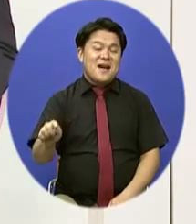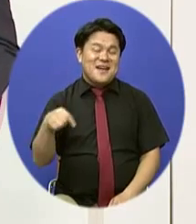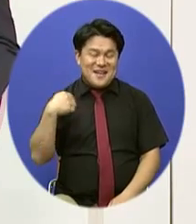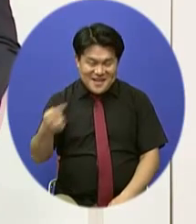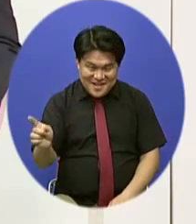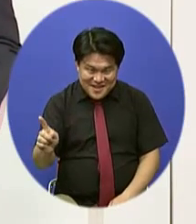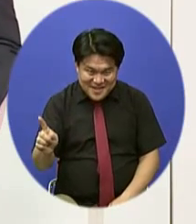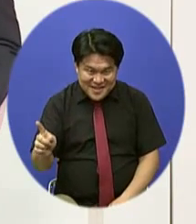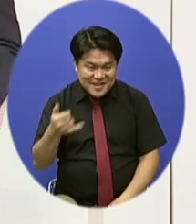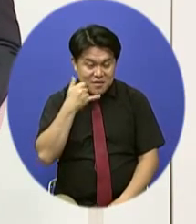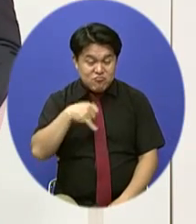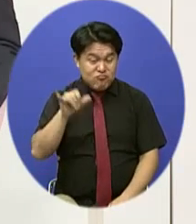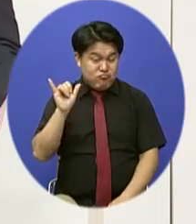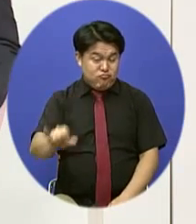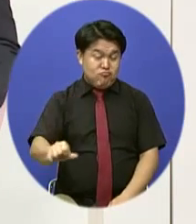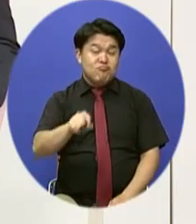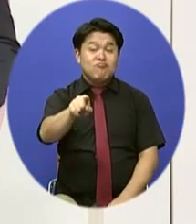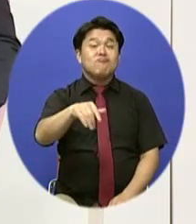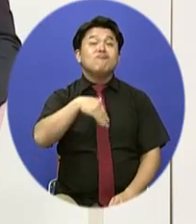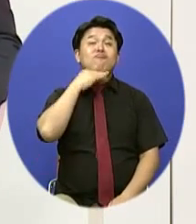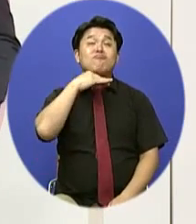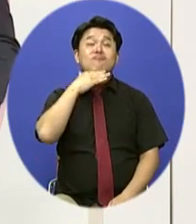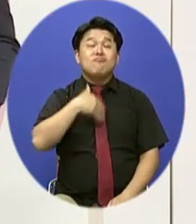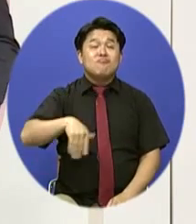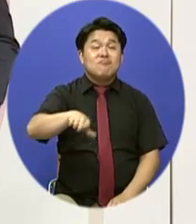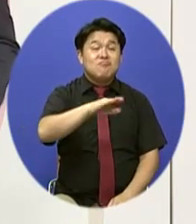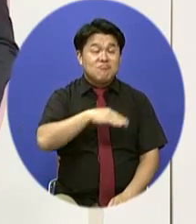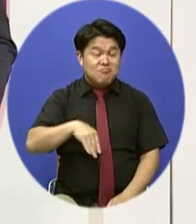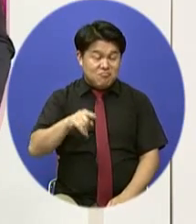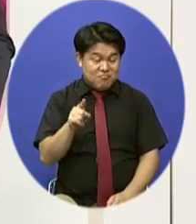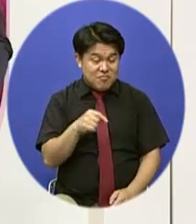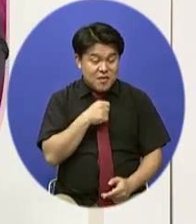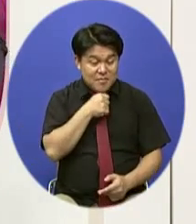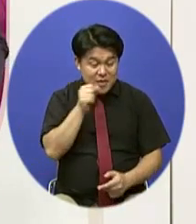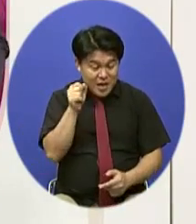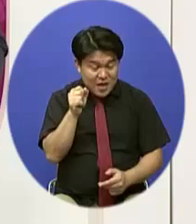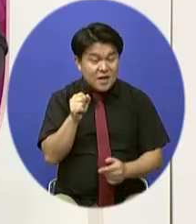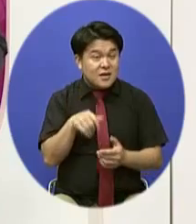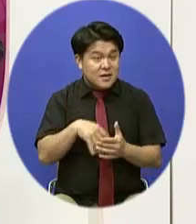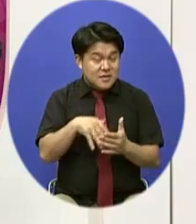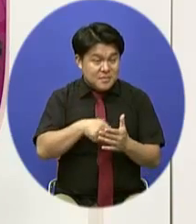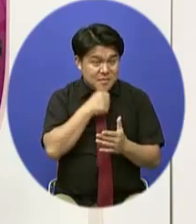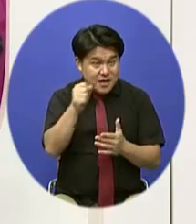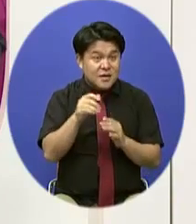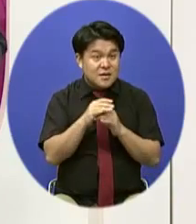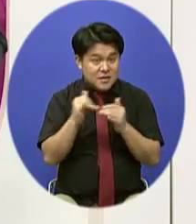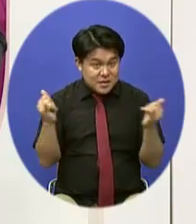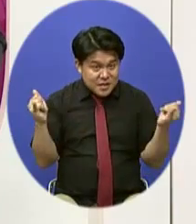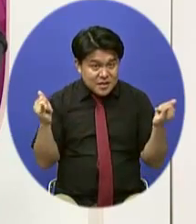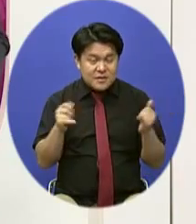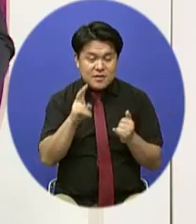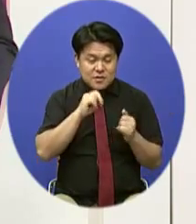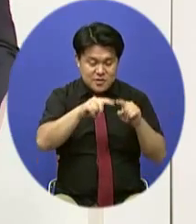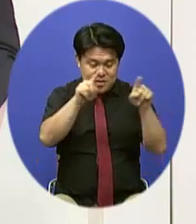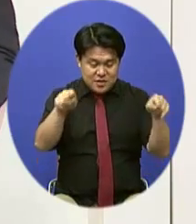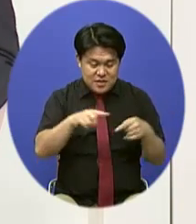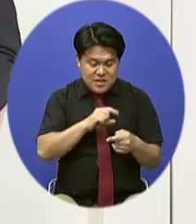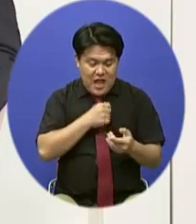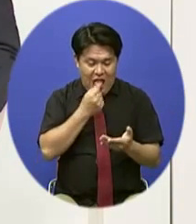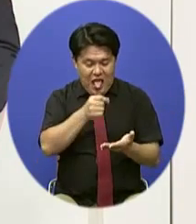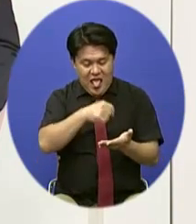누르시고 전화기를 놓고 기다리시면 저희들이 네. 추첨을 해서 MC들의 사인 CD를 여러분 네.